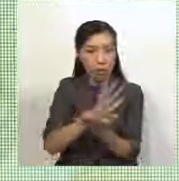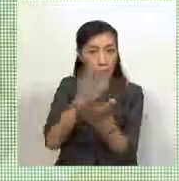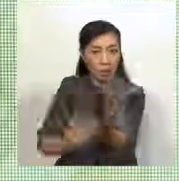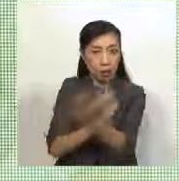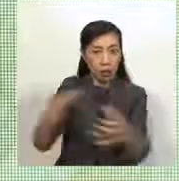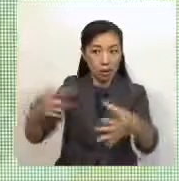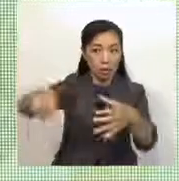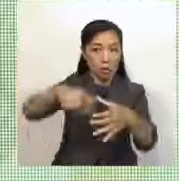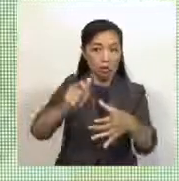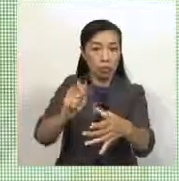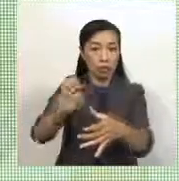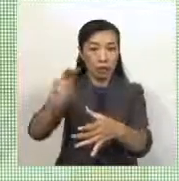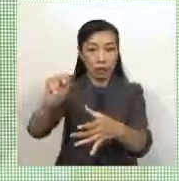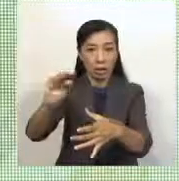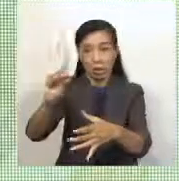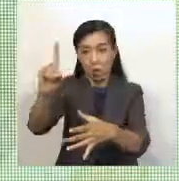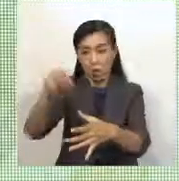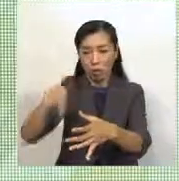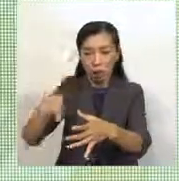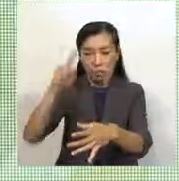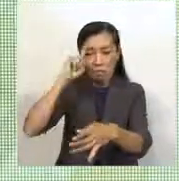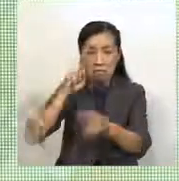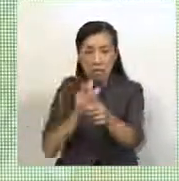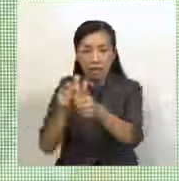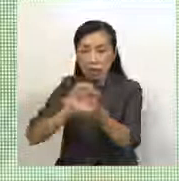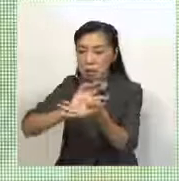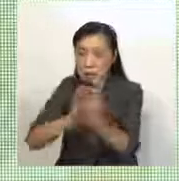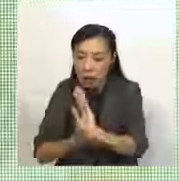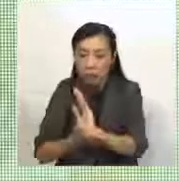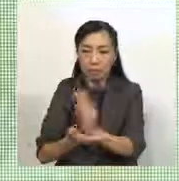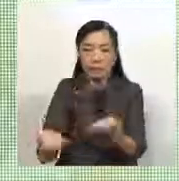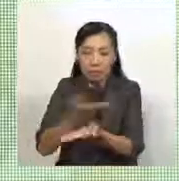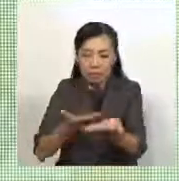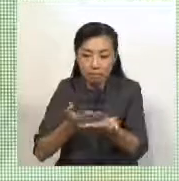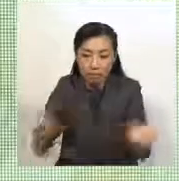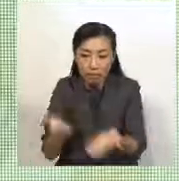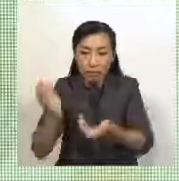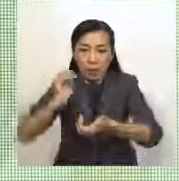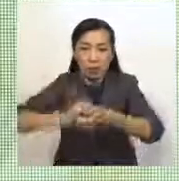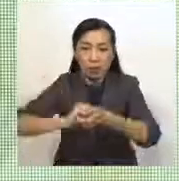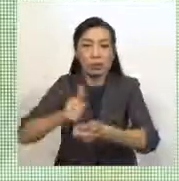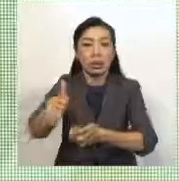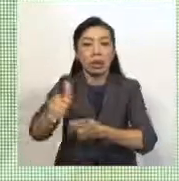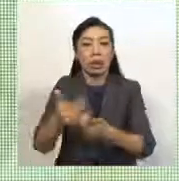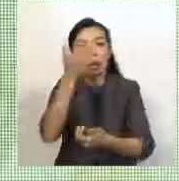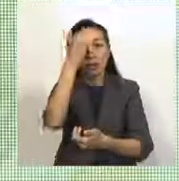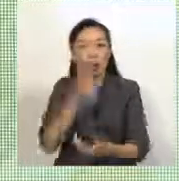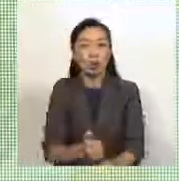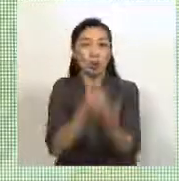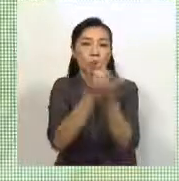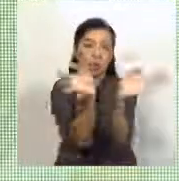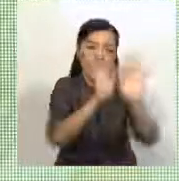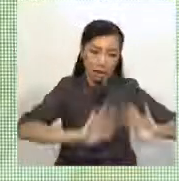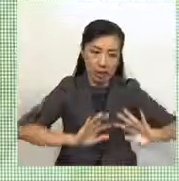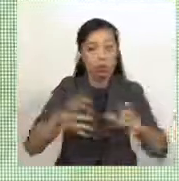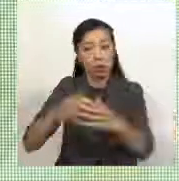กจากภูมิภาคแห่งการแข่งขันไปเป็นภูมิภาคแห่งการเจรจาและการสร้างความร่วมมือทั้งนี้ก็เพื่อให้เกิดการพัฒนาและสร้างความเ